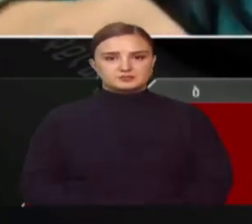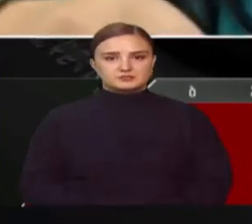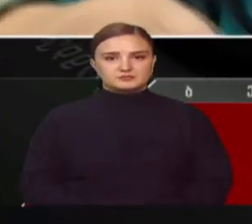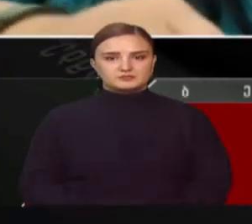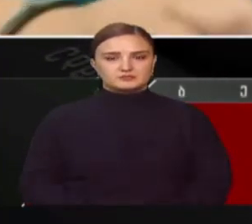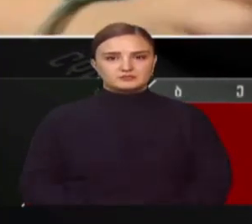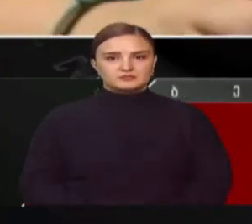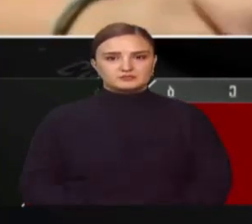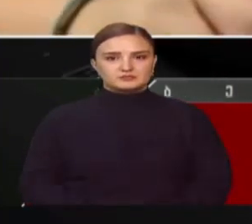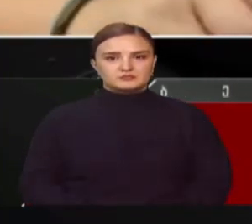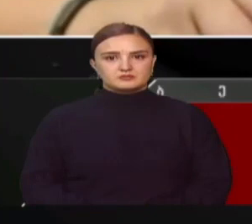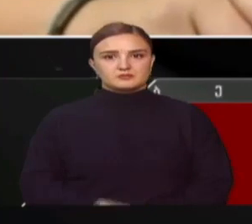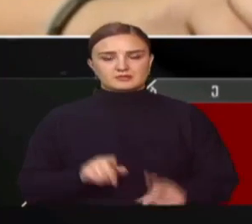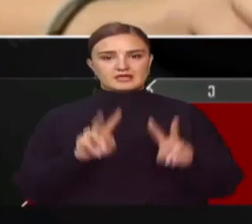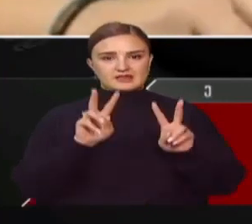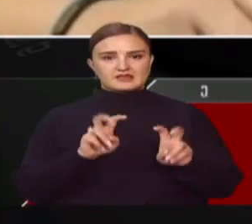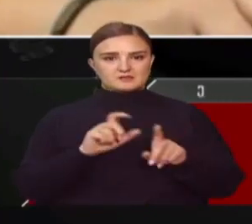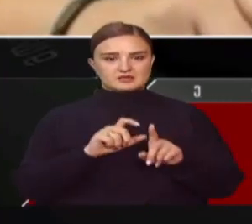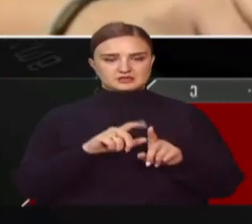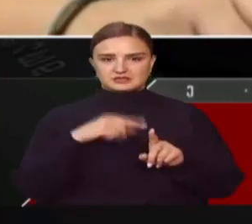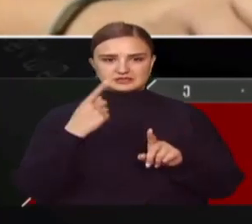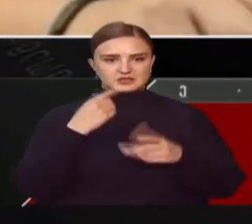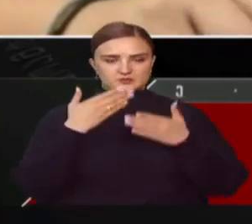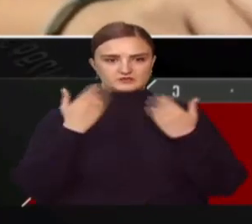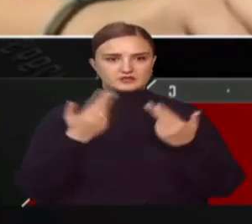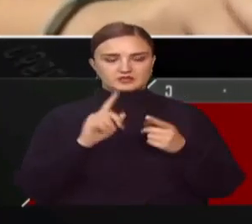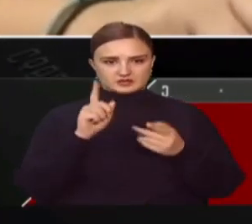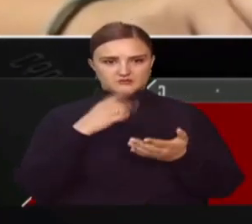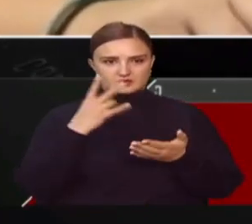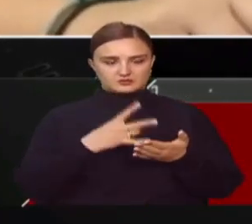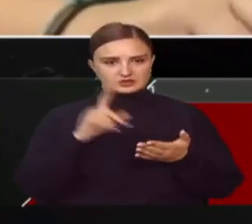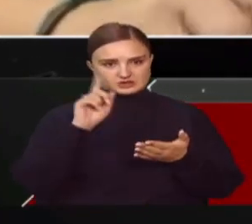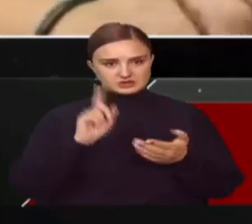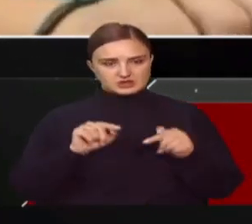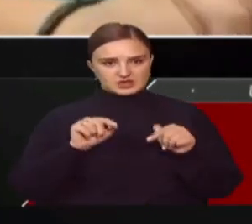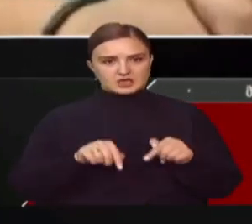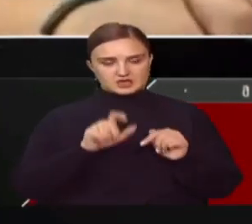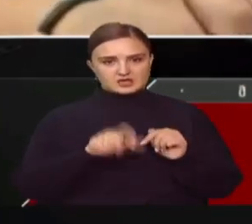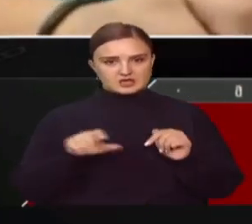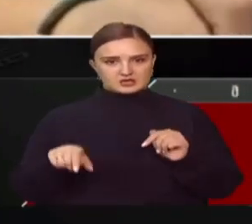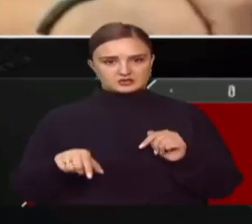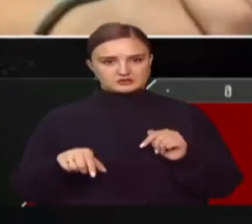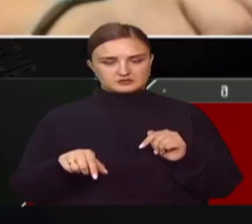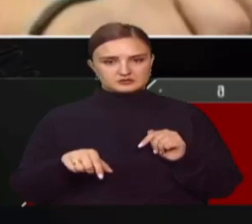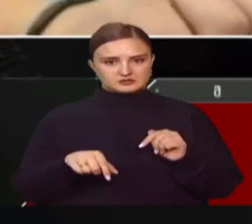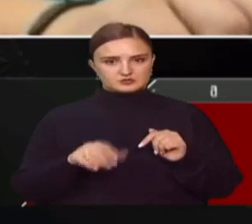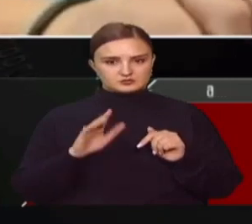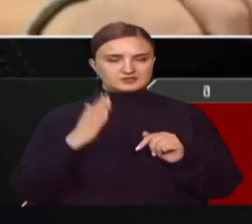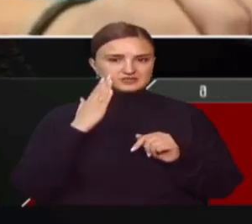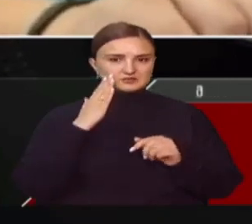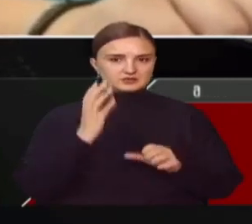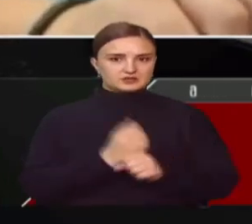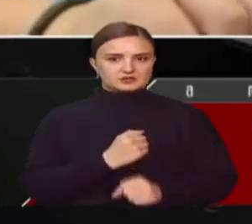არ არის მაგ თემაზე ლაპარაკი. რა თქმა უნდა, რომ ისრაელი აქაურ ხალხს სჯერა, რომ სამართალი